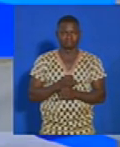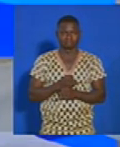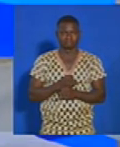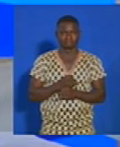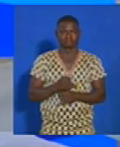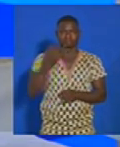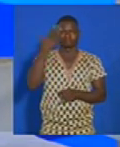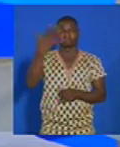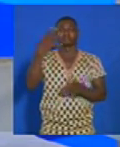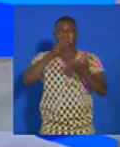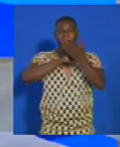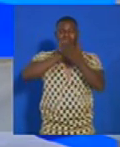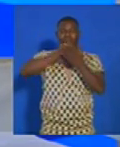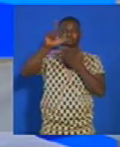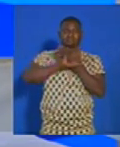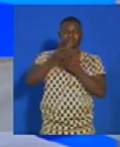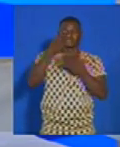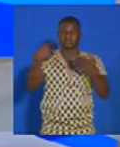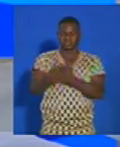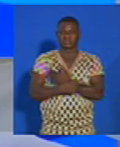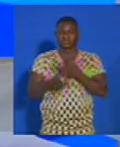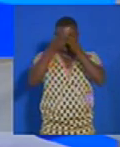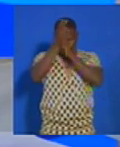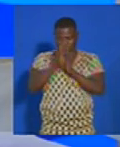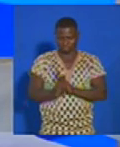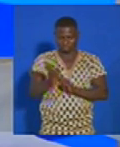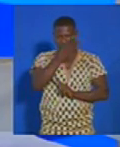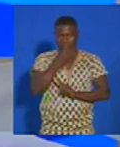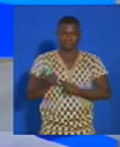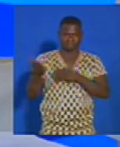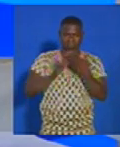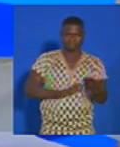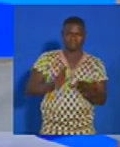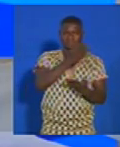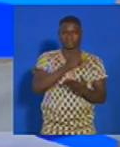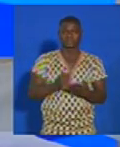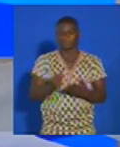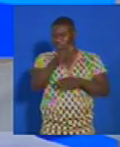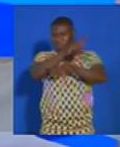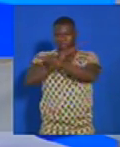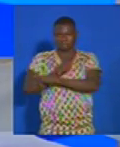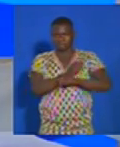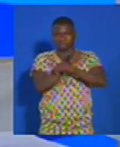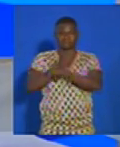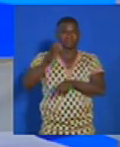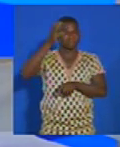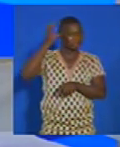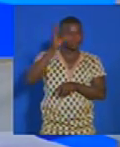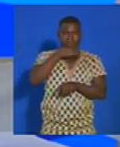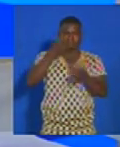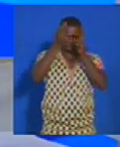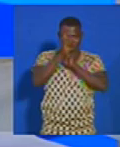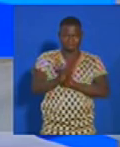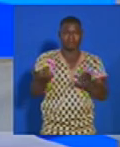Le 5 avril, jour d'hommage aux martyrs et aux illustres disparus selon une tradition chinoise. Elle a été